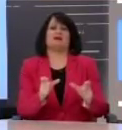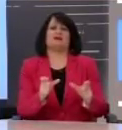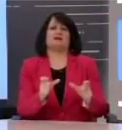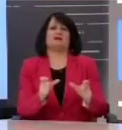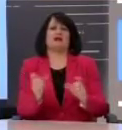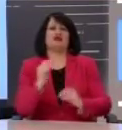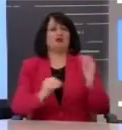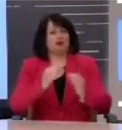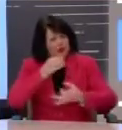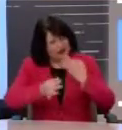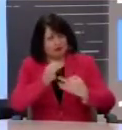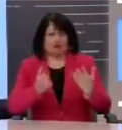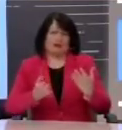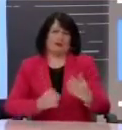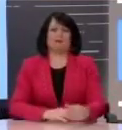Εξοπλισμών,